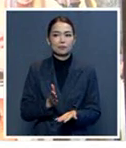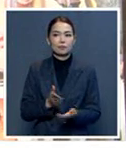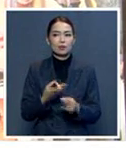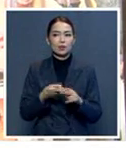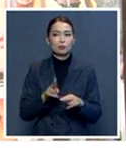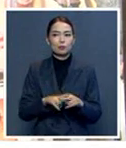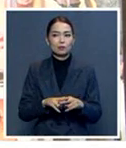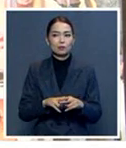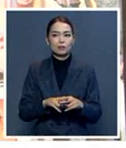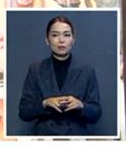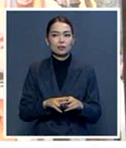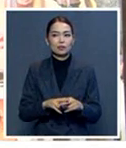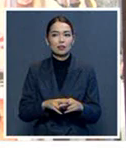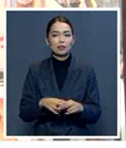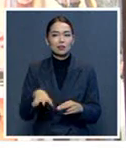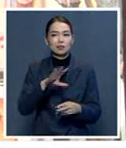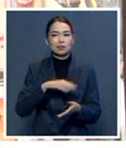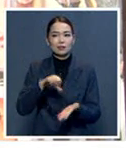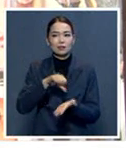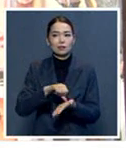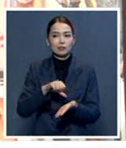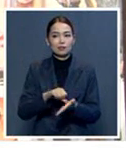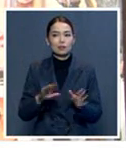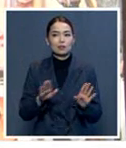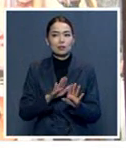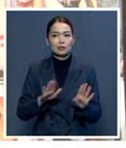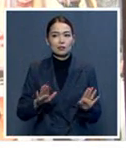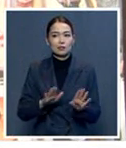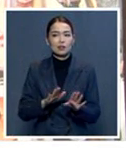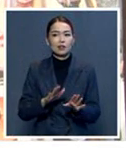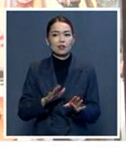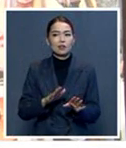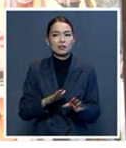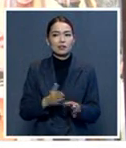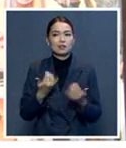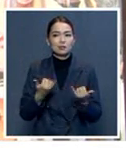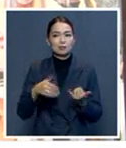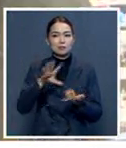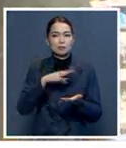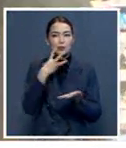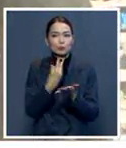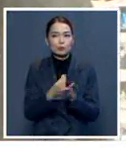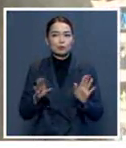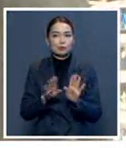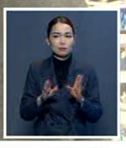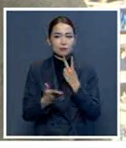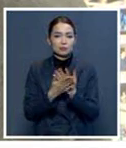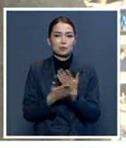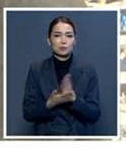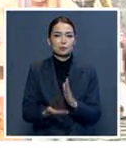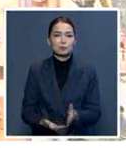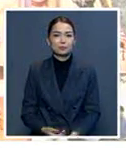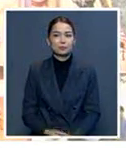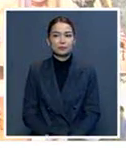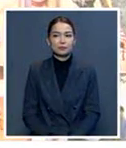шара Қазақстан Республикасының тұңғыш президенті елбасы қорының қолдауымен жүзеге асуда. Сонымен қатар осы кәсіпкер қожайынның